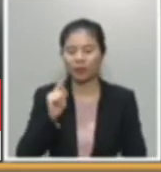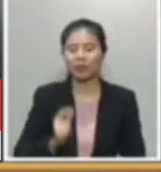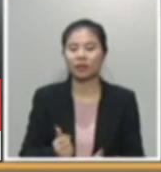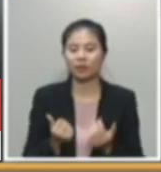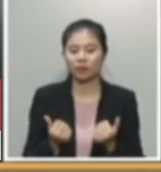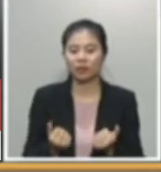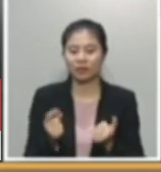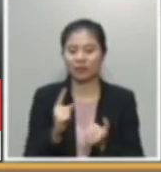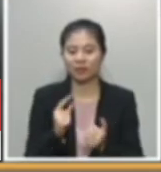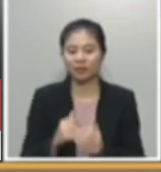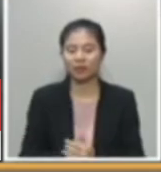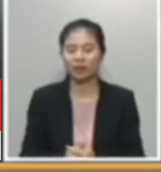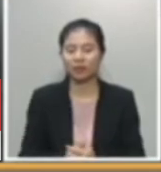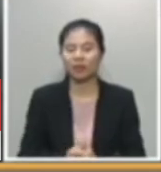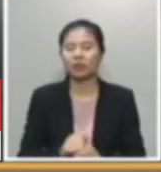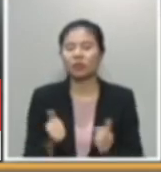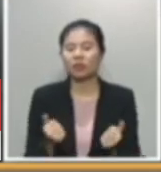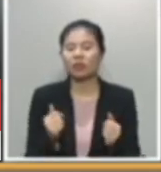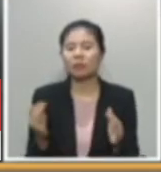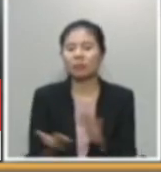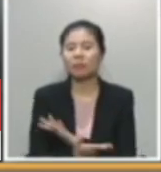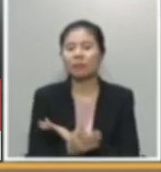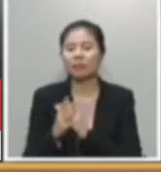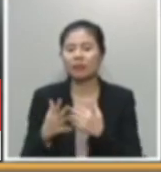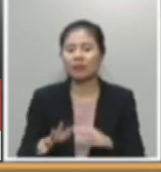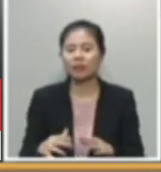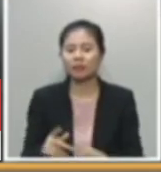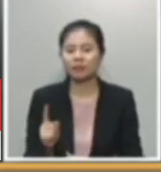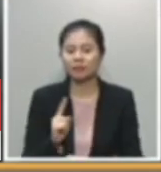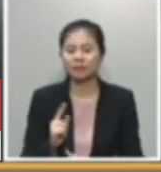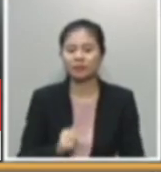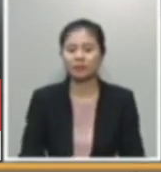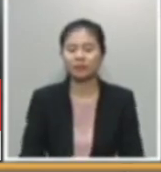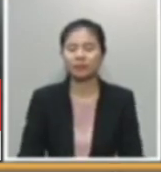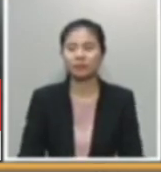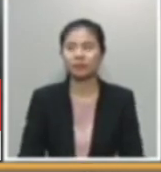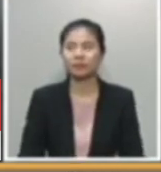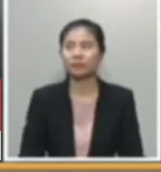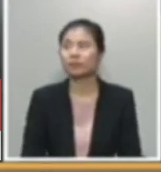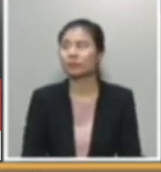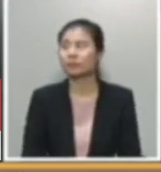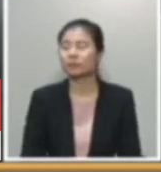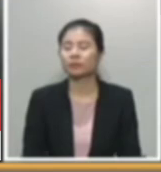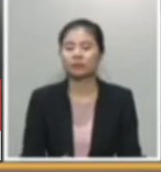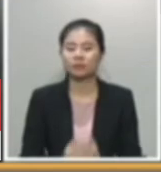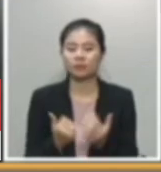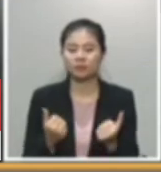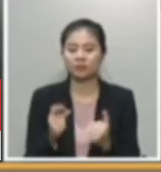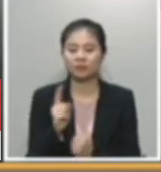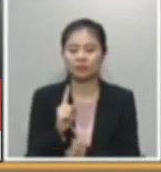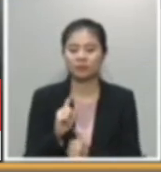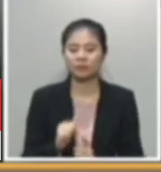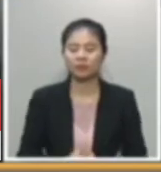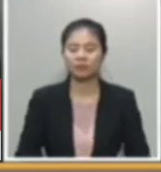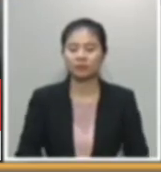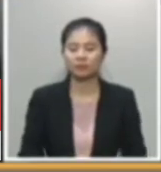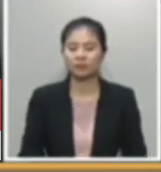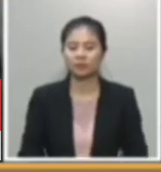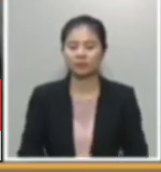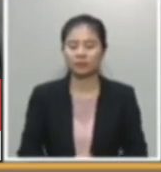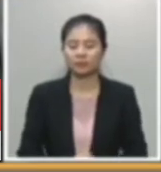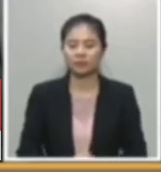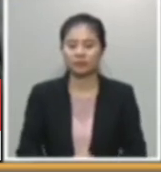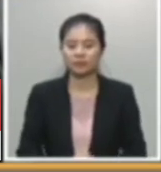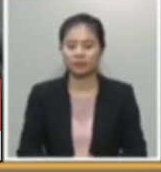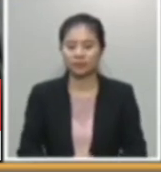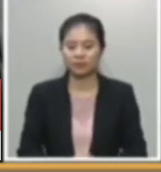มัยได้เปลี่ยนไปเสียแล้วท่านประธานที่เคารพค่ะบทประพันธ์จ